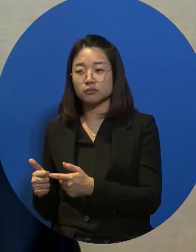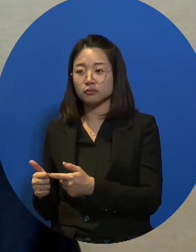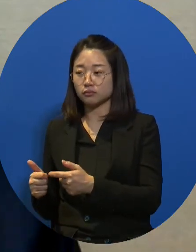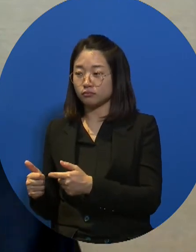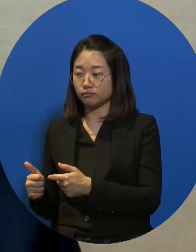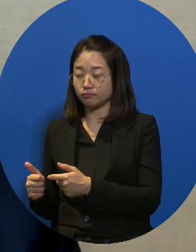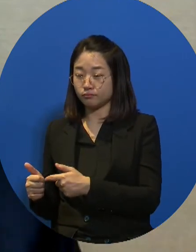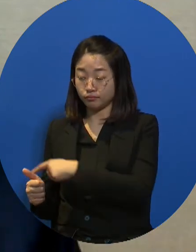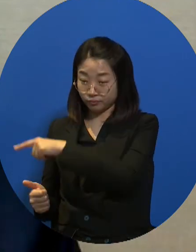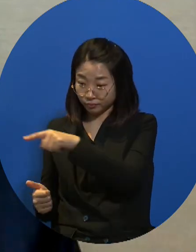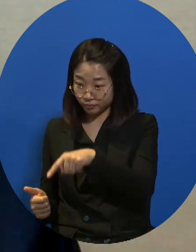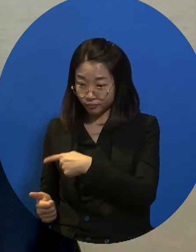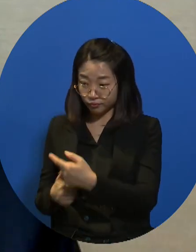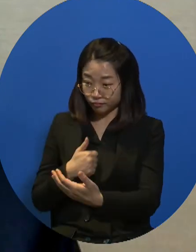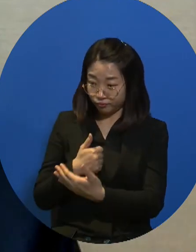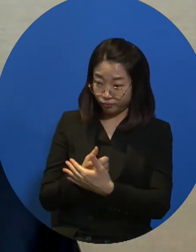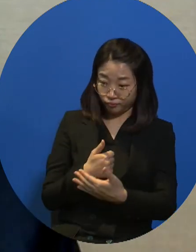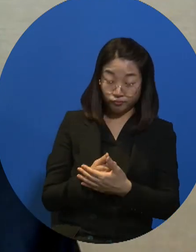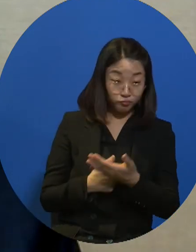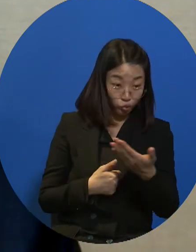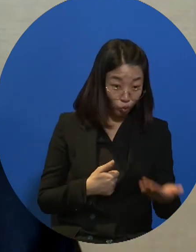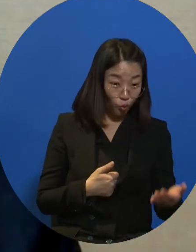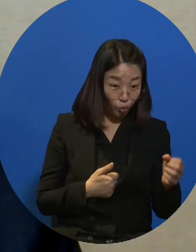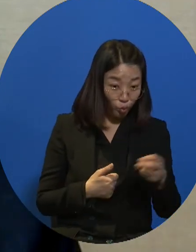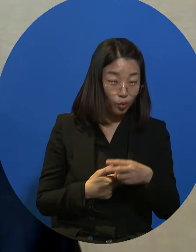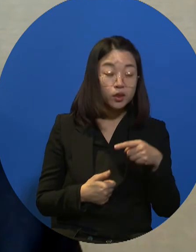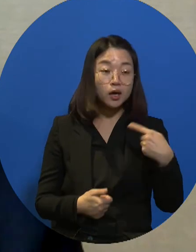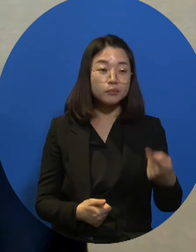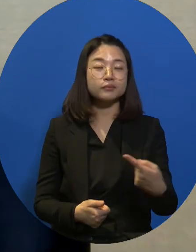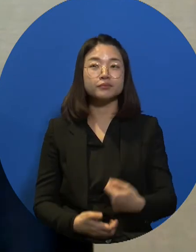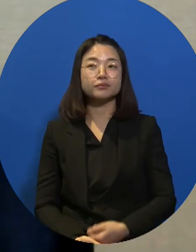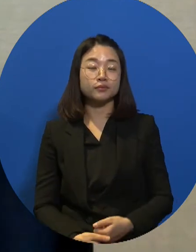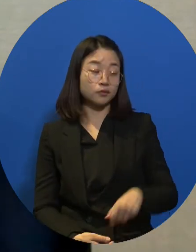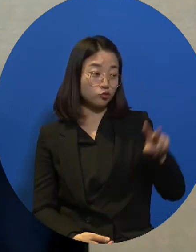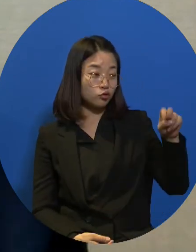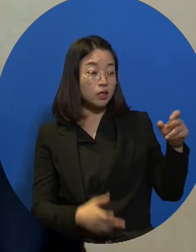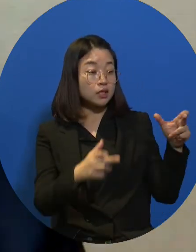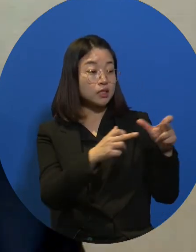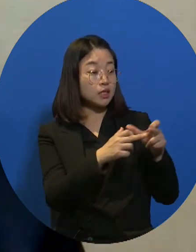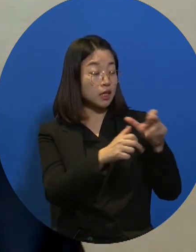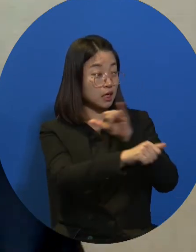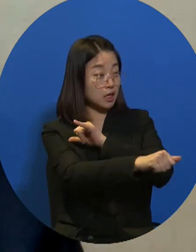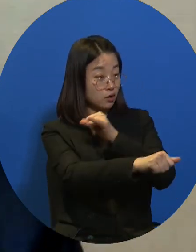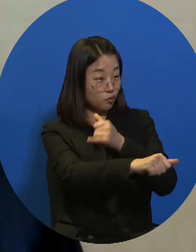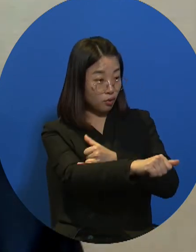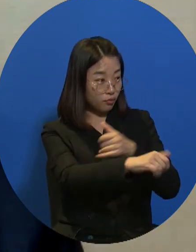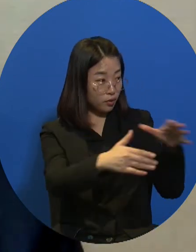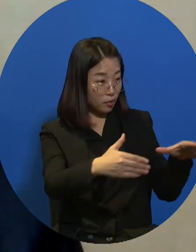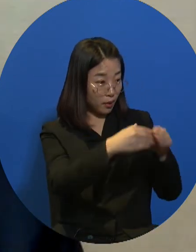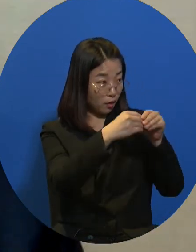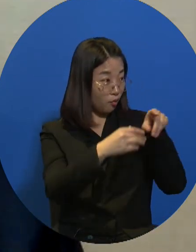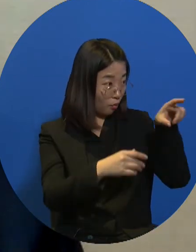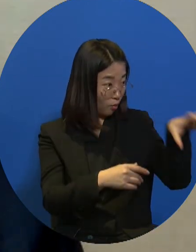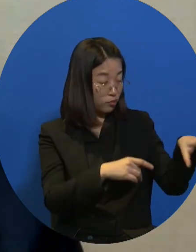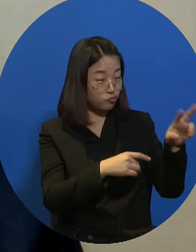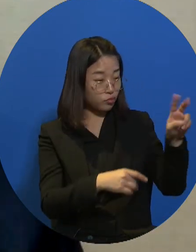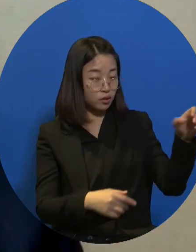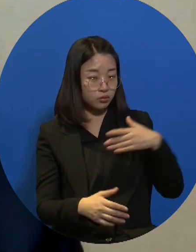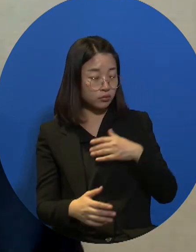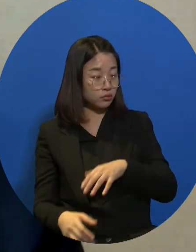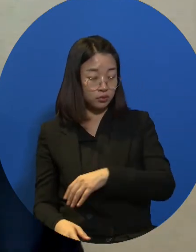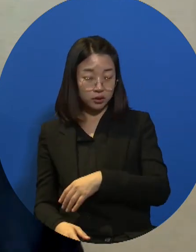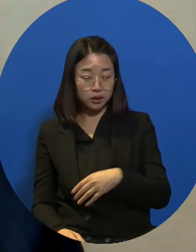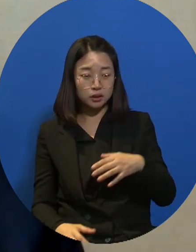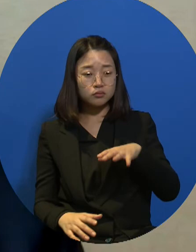정하고 이 절차를 정했는데도 안 될 때는 UN 장애인 권리위원회에 진정할 수 있는 개인 진정권을 활용할